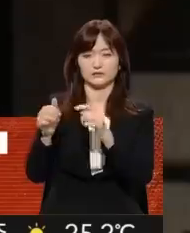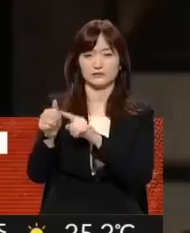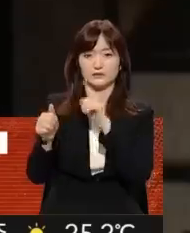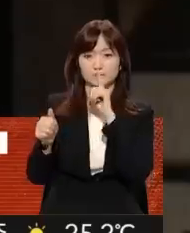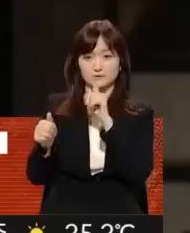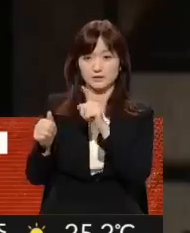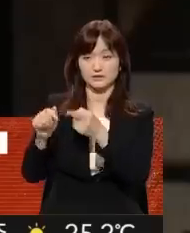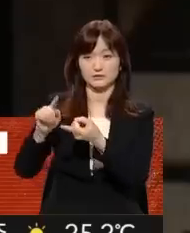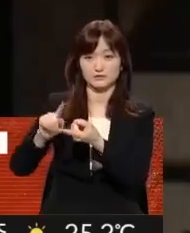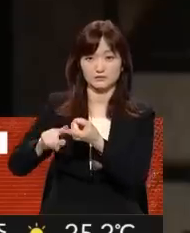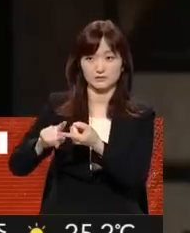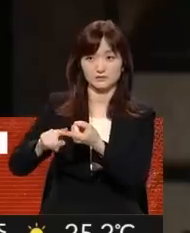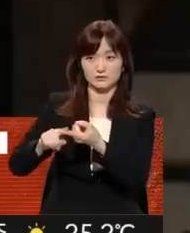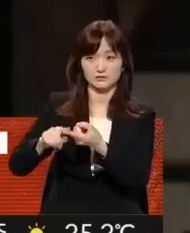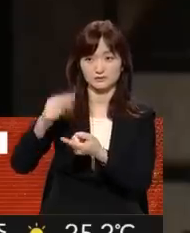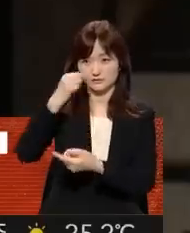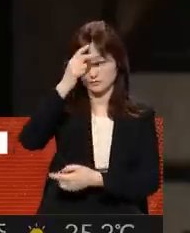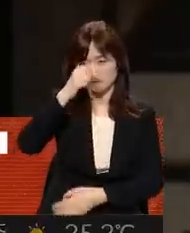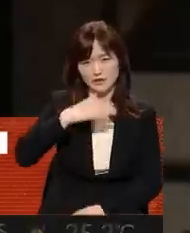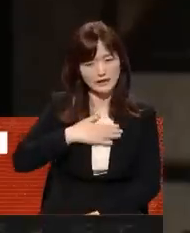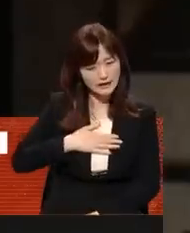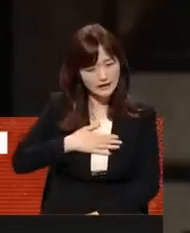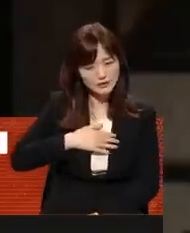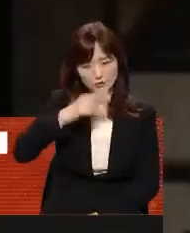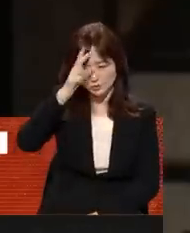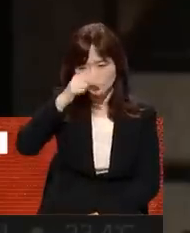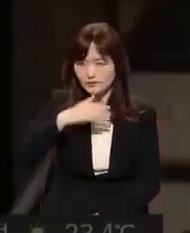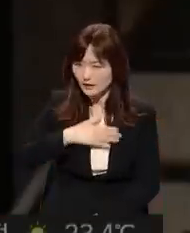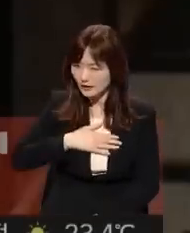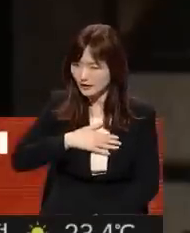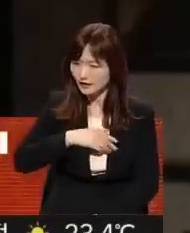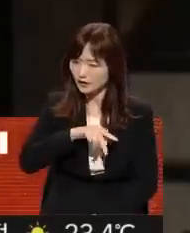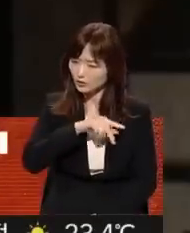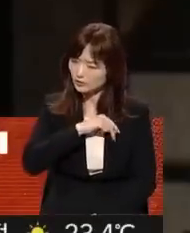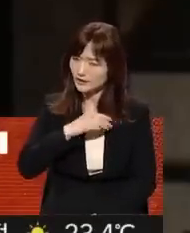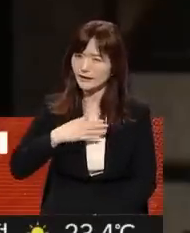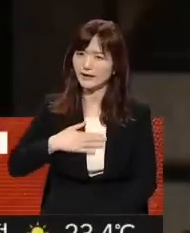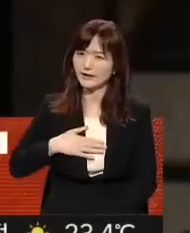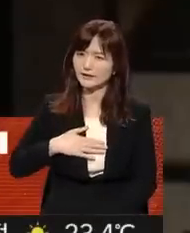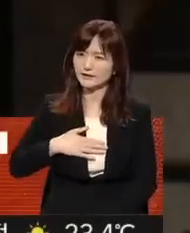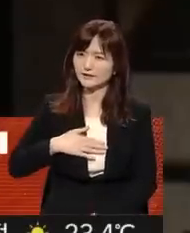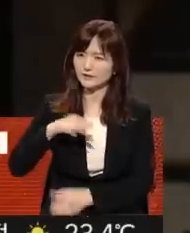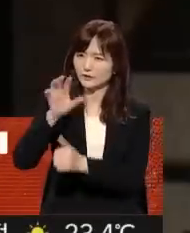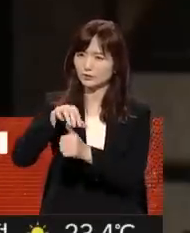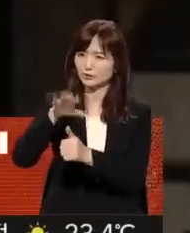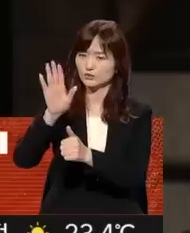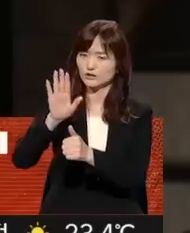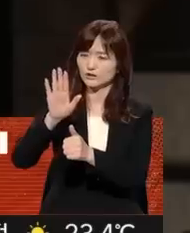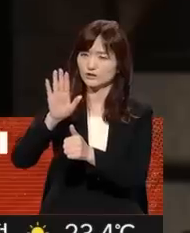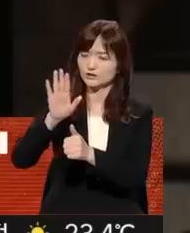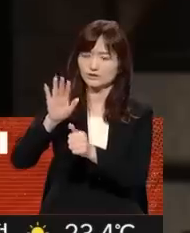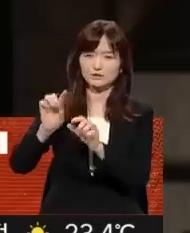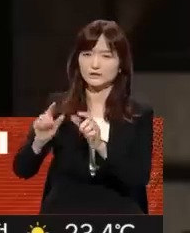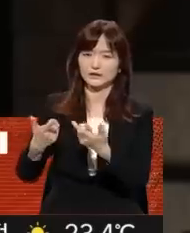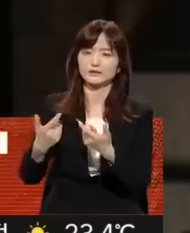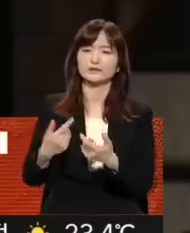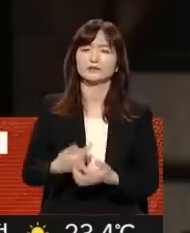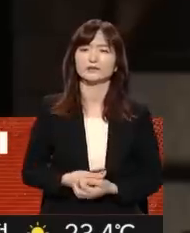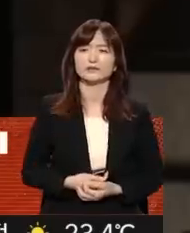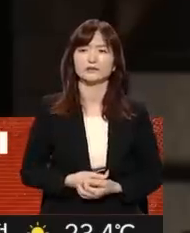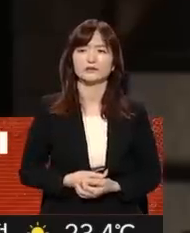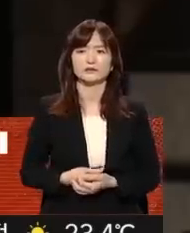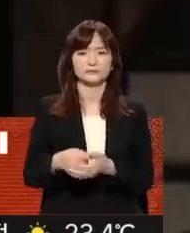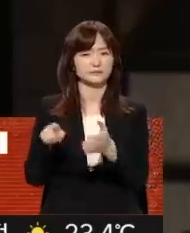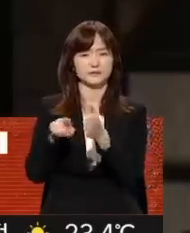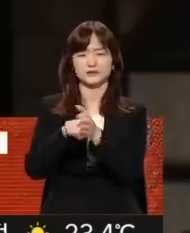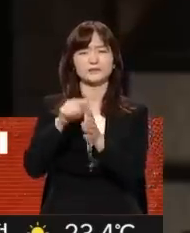주장대로 정말 검찰도 알고 경찰도 알고 국회의원도 알아서 그렇게 되지는 않았지 않았느냐. 저 말은 제가 봤을 때 신빙성이